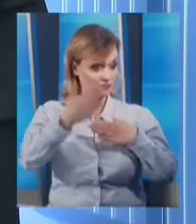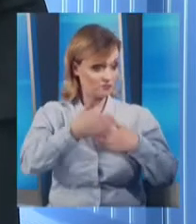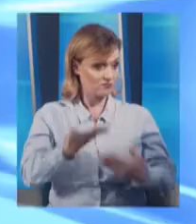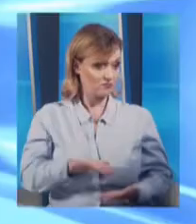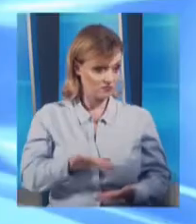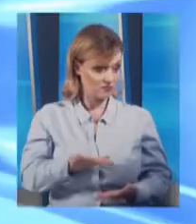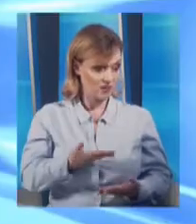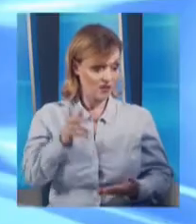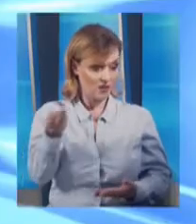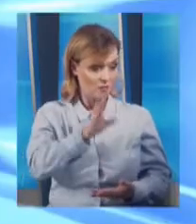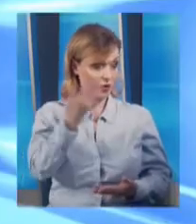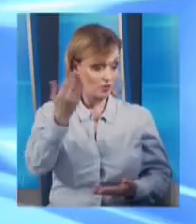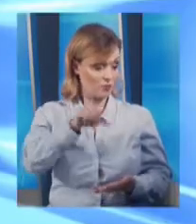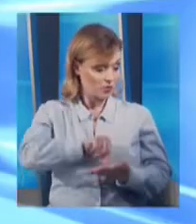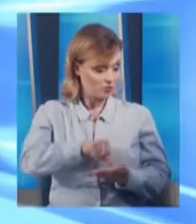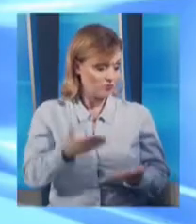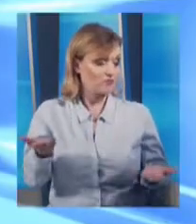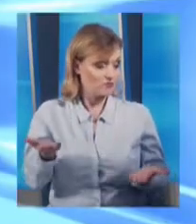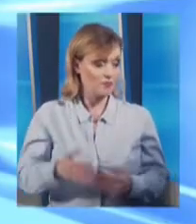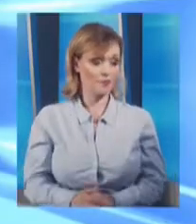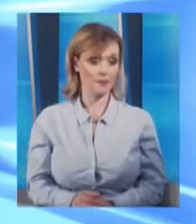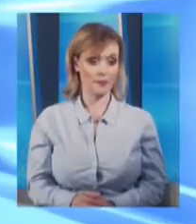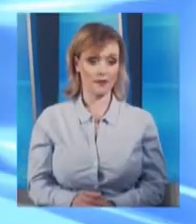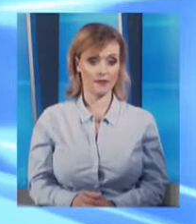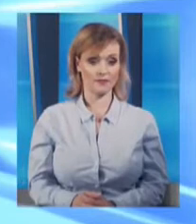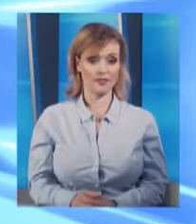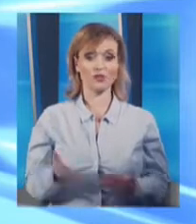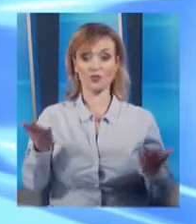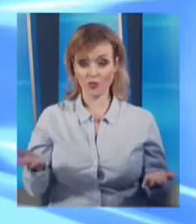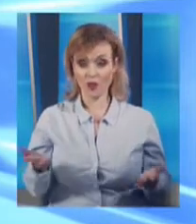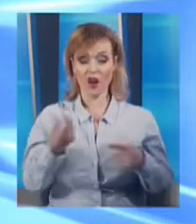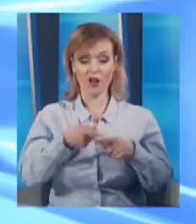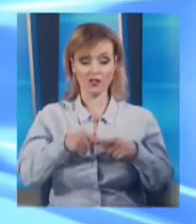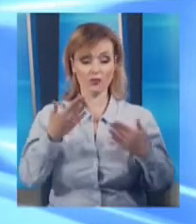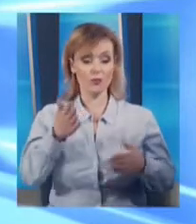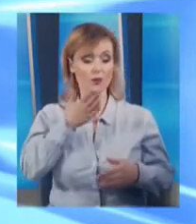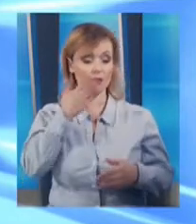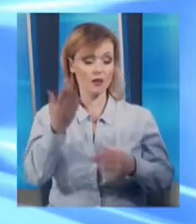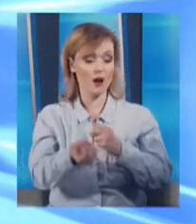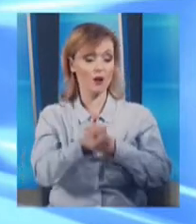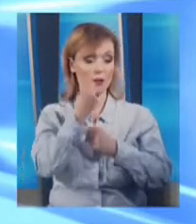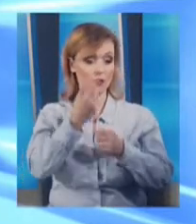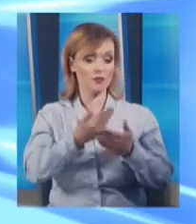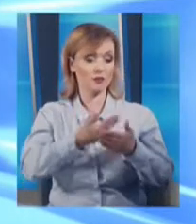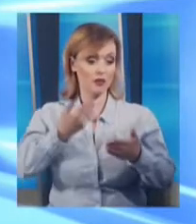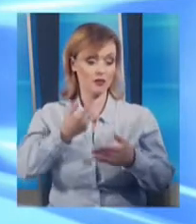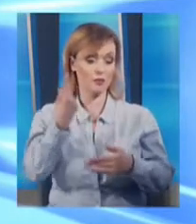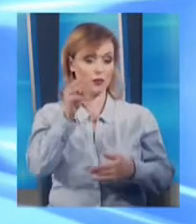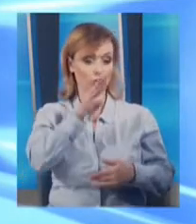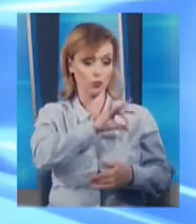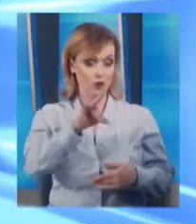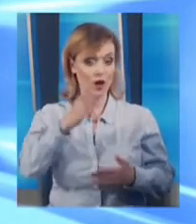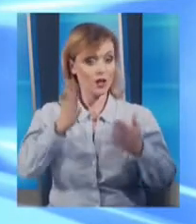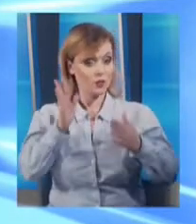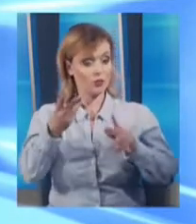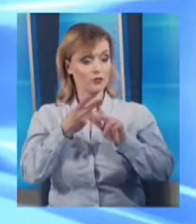Sandu? Dar deja asta este ultima apariție înainte de turul întâi de scrutin. Dacă va fi turul 2,